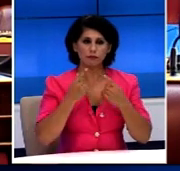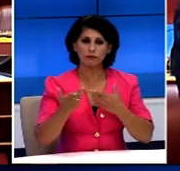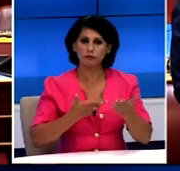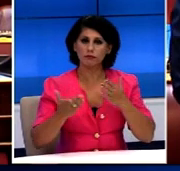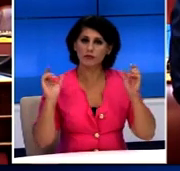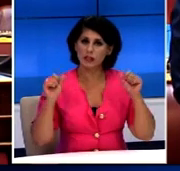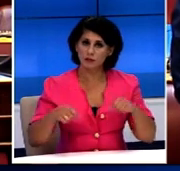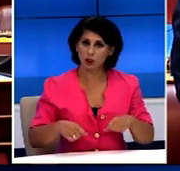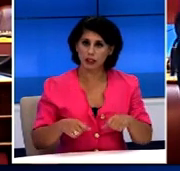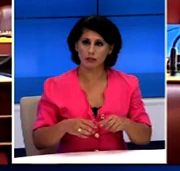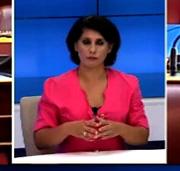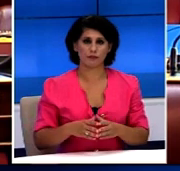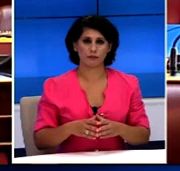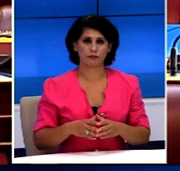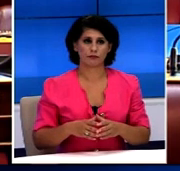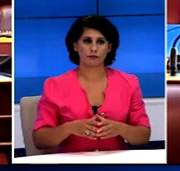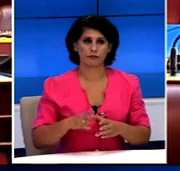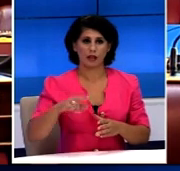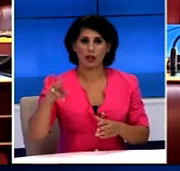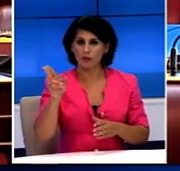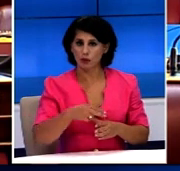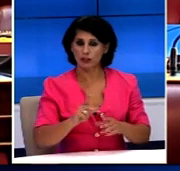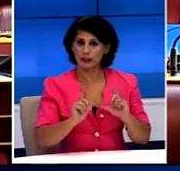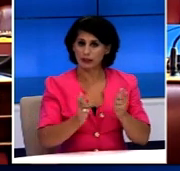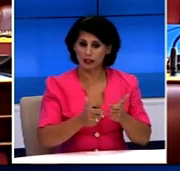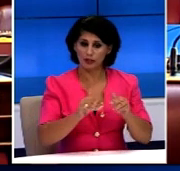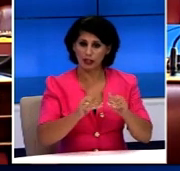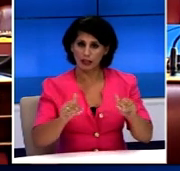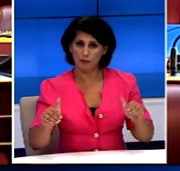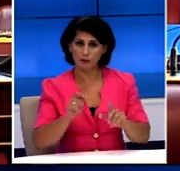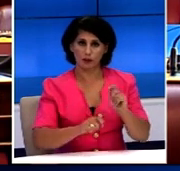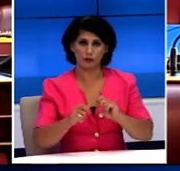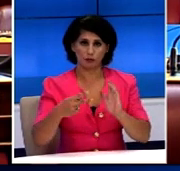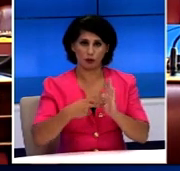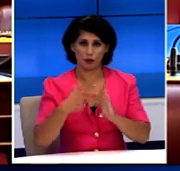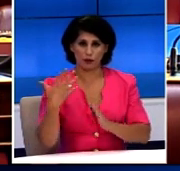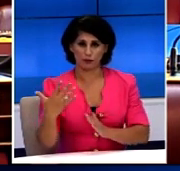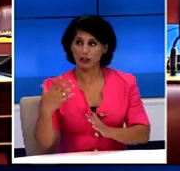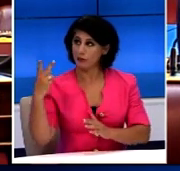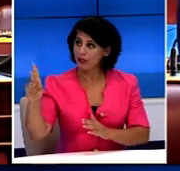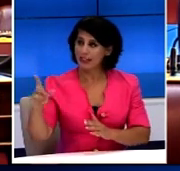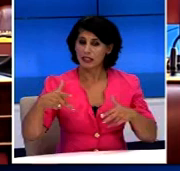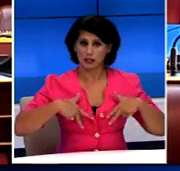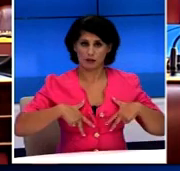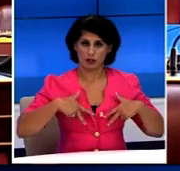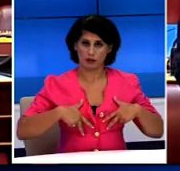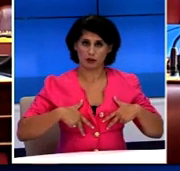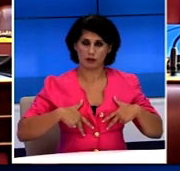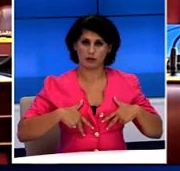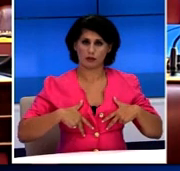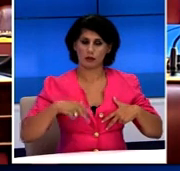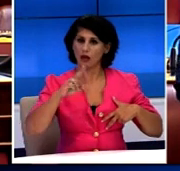διαπραγμάτευσης και συμφωνίας, απορρίπτοντας και την εθνική γραμμή που είχε διαμορφωθεί από το 2005 από τις δικές σας κυβερνήσεις